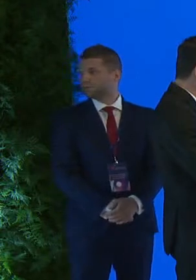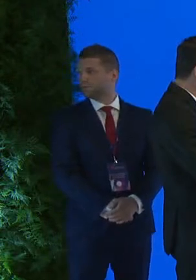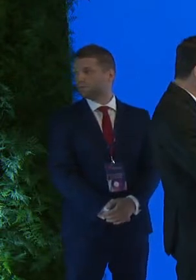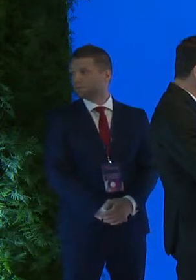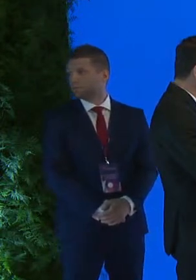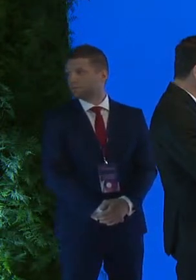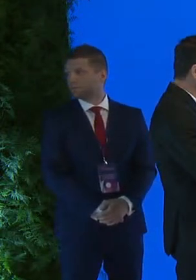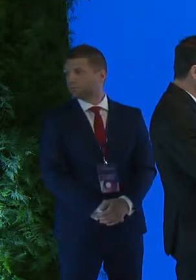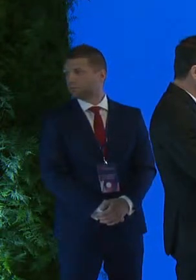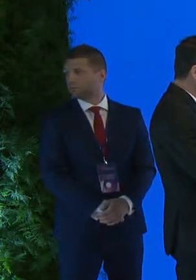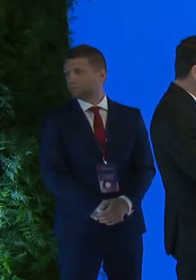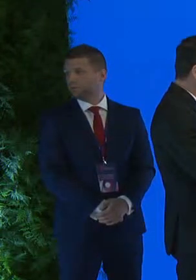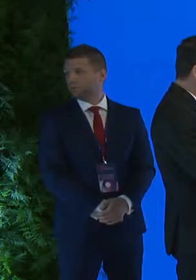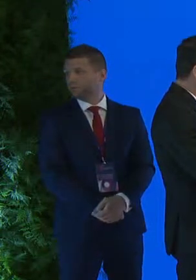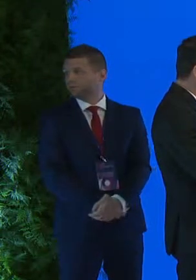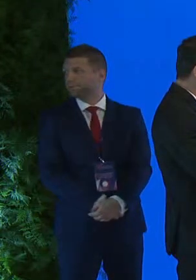normy